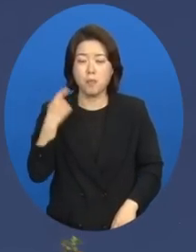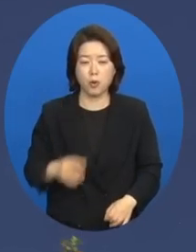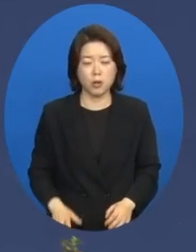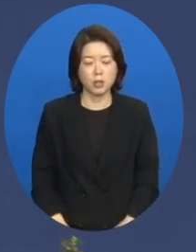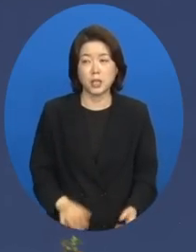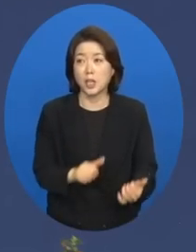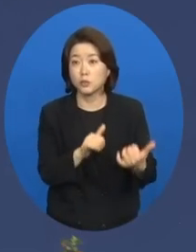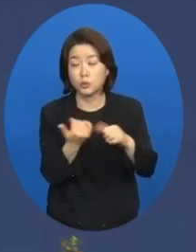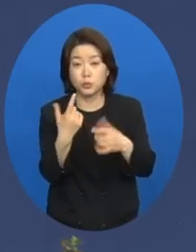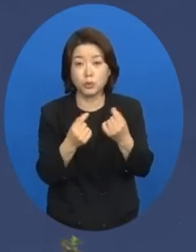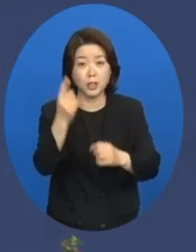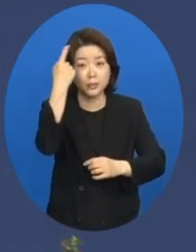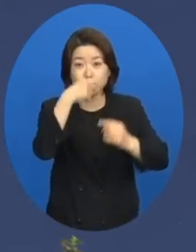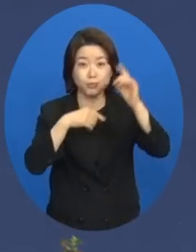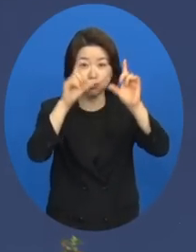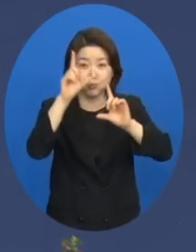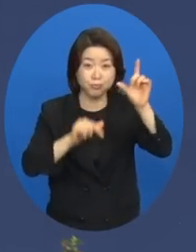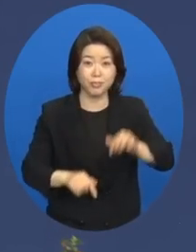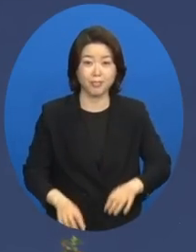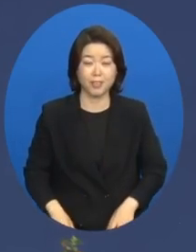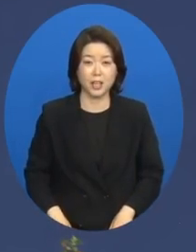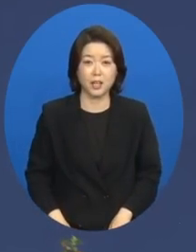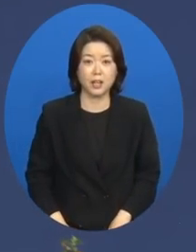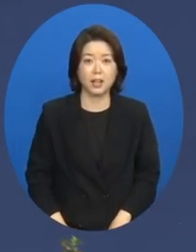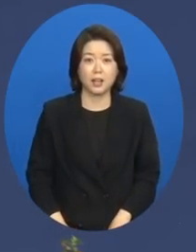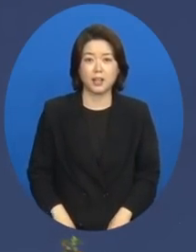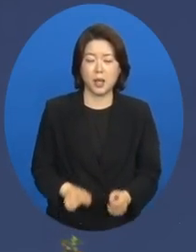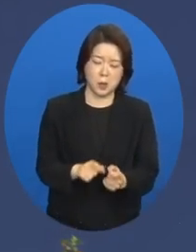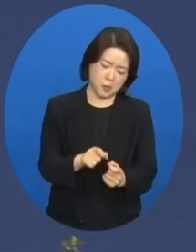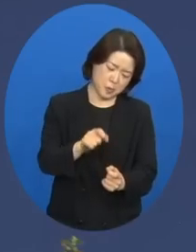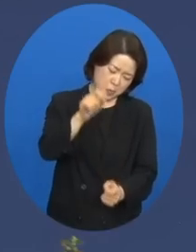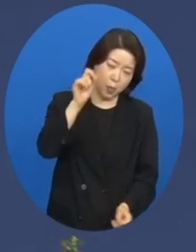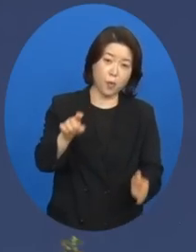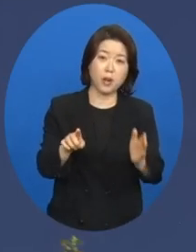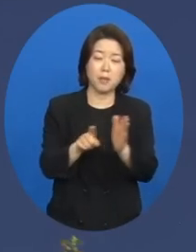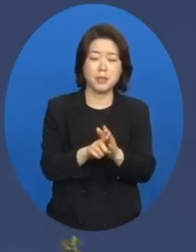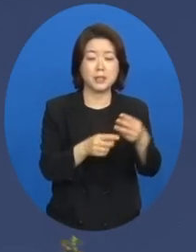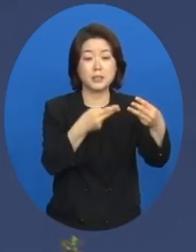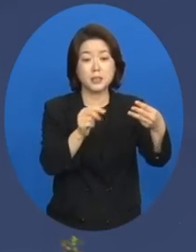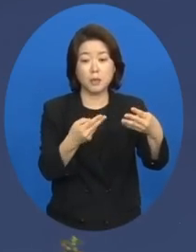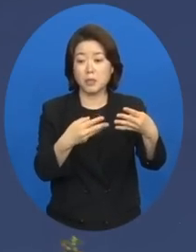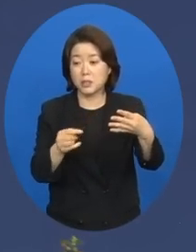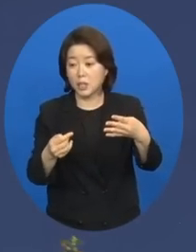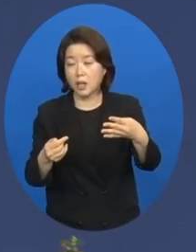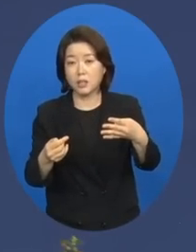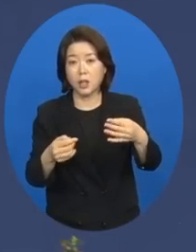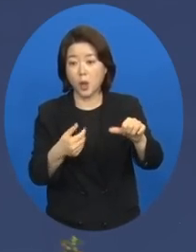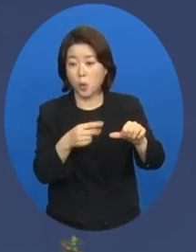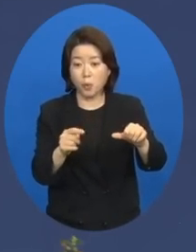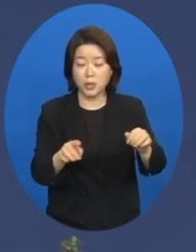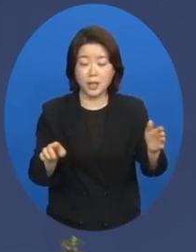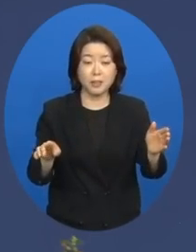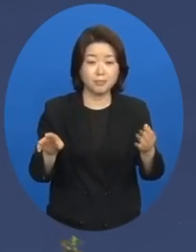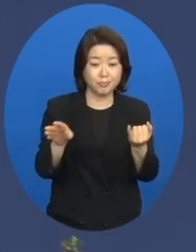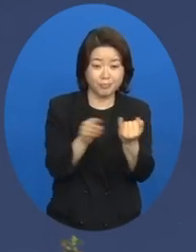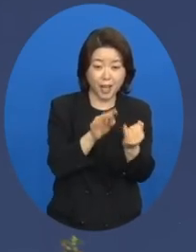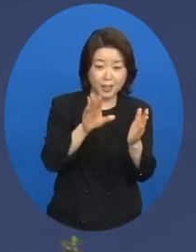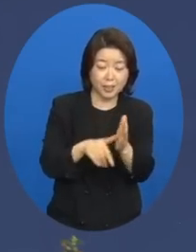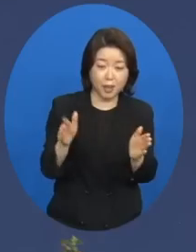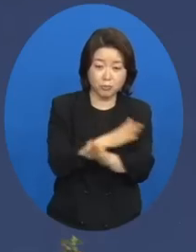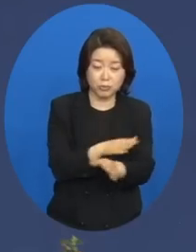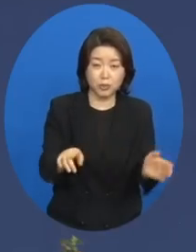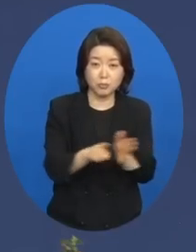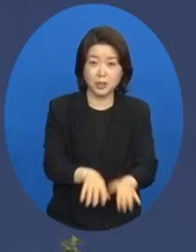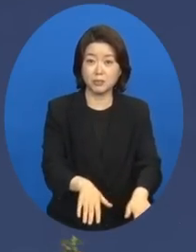돌아가실 지경이야. 그러니까 오래 믿은 3대, 4대, 5대 모태신앙들 중에서